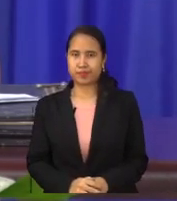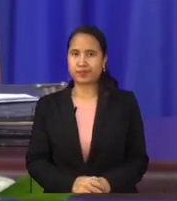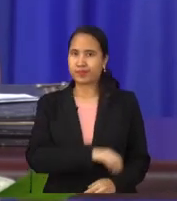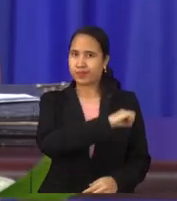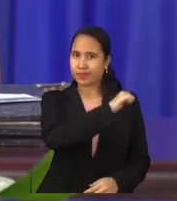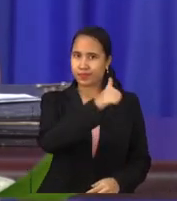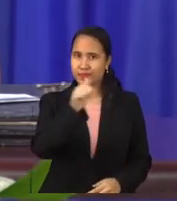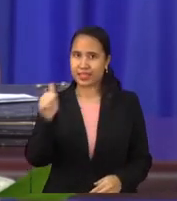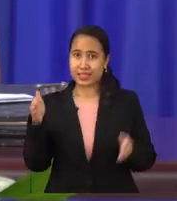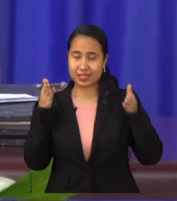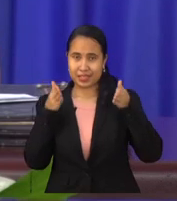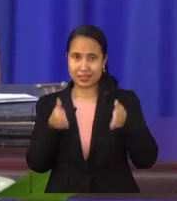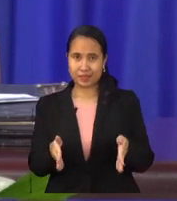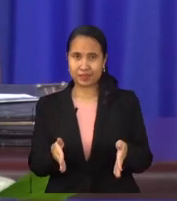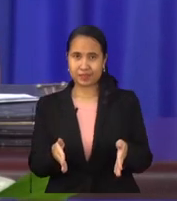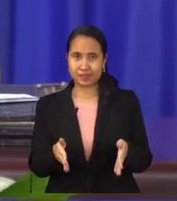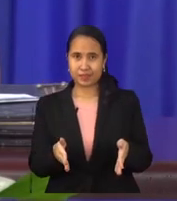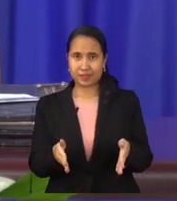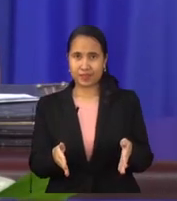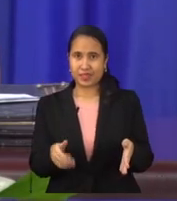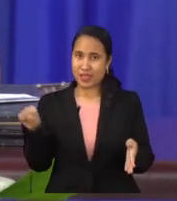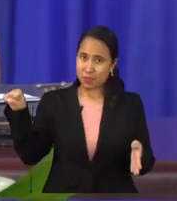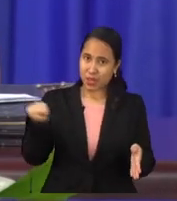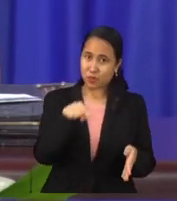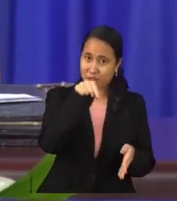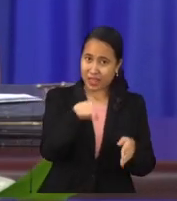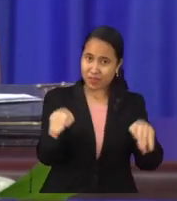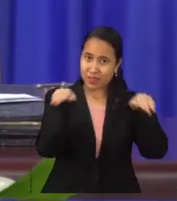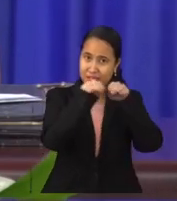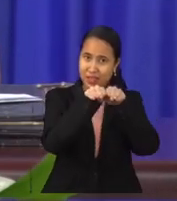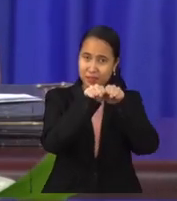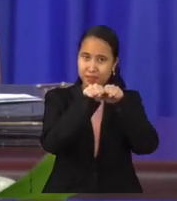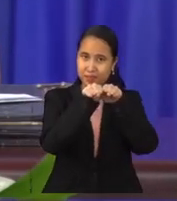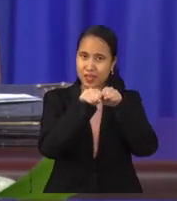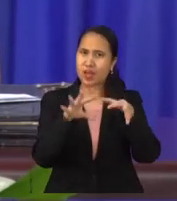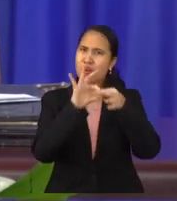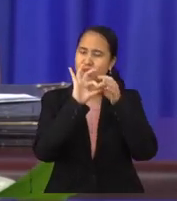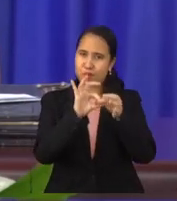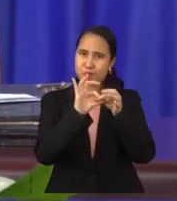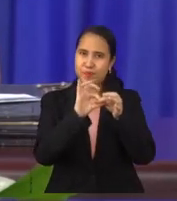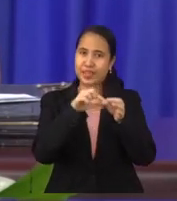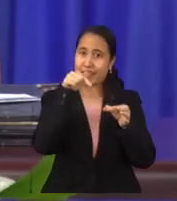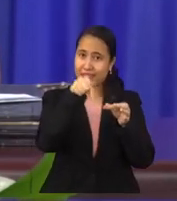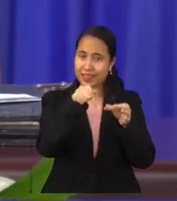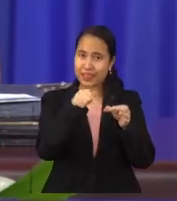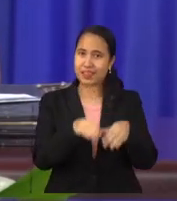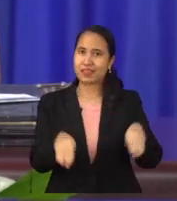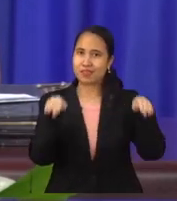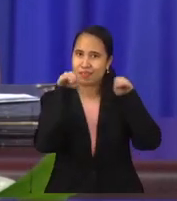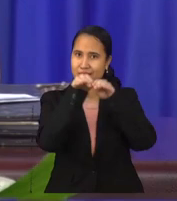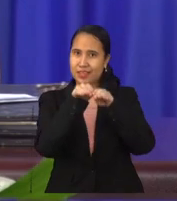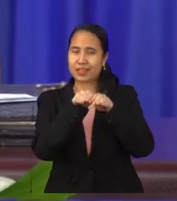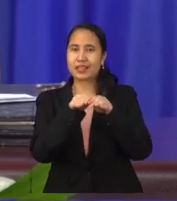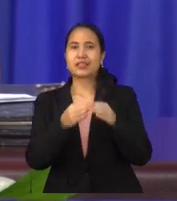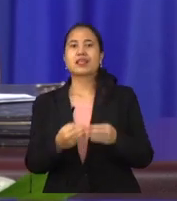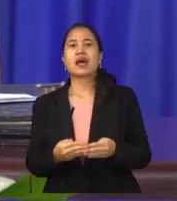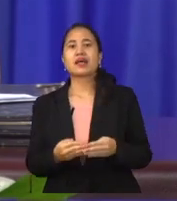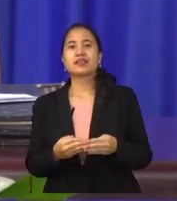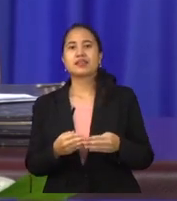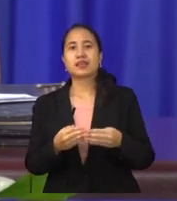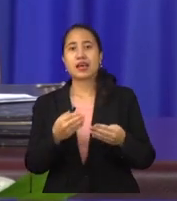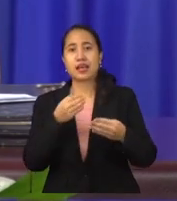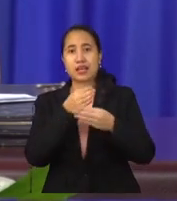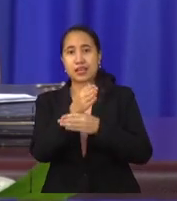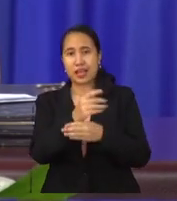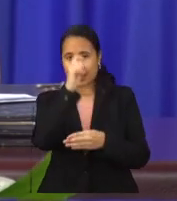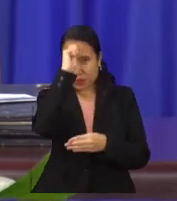Iedere staat die partij is bij dit verdrag, verbindt zich de in dit verdrag erkende rechten te eerbiedigen